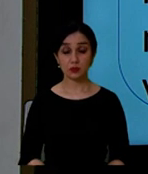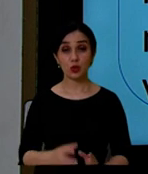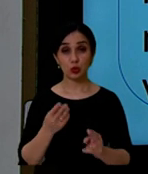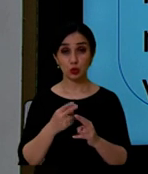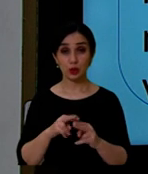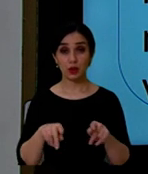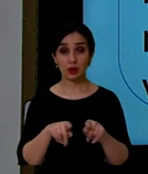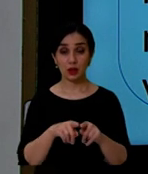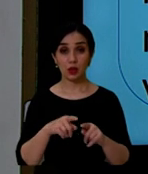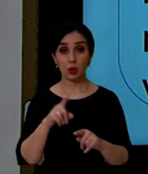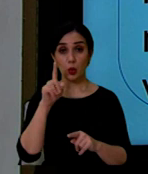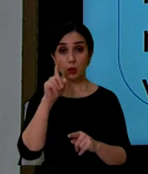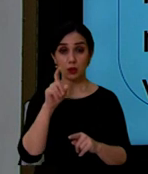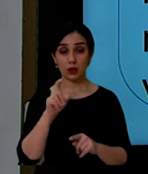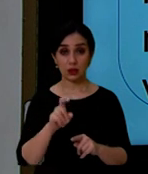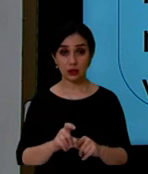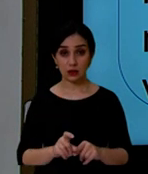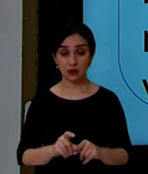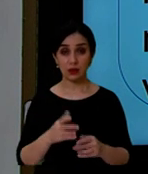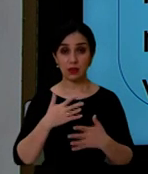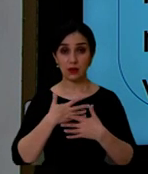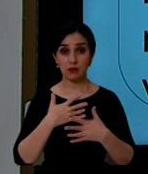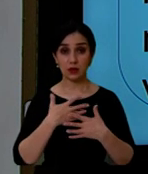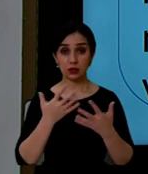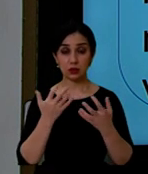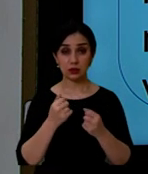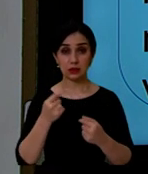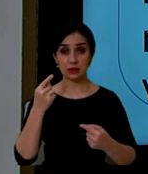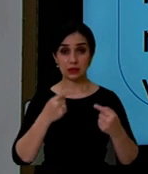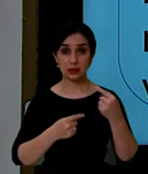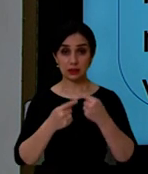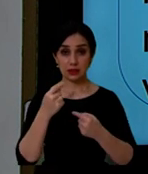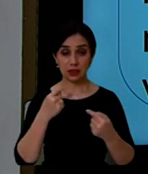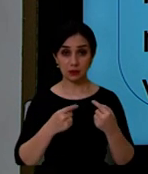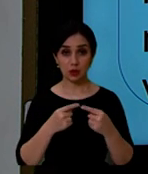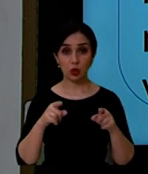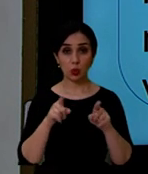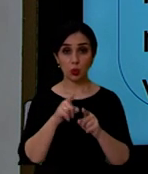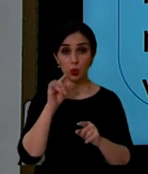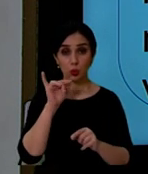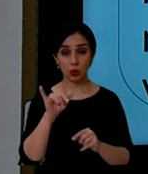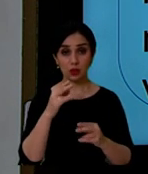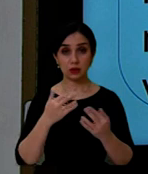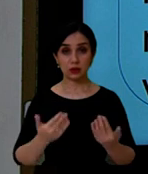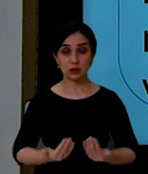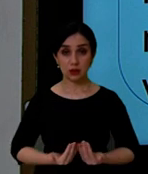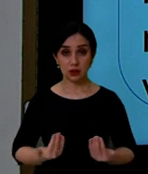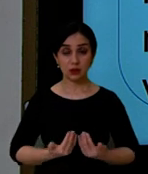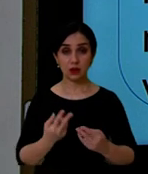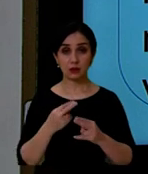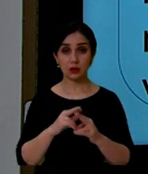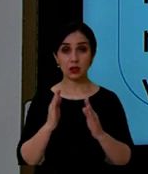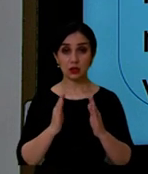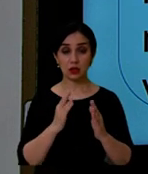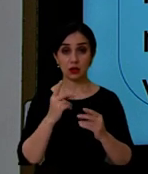Shunday qilib, umurtqalilarning nafas olish sistemasi ularning yashash muhitiga bog'liq